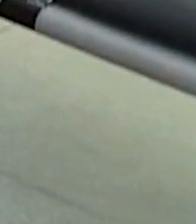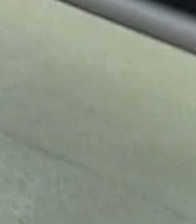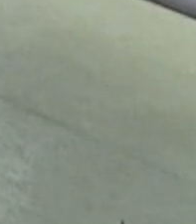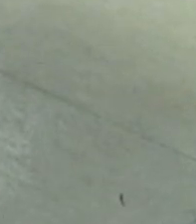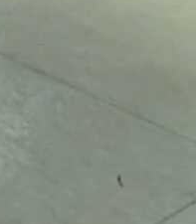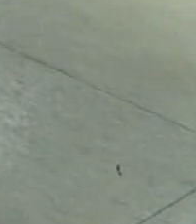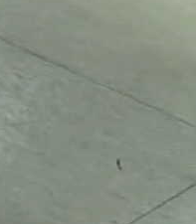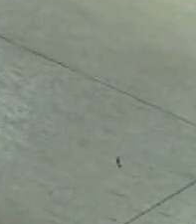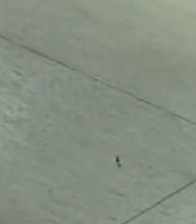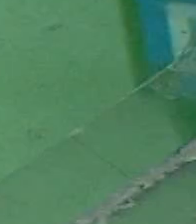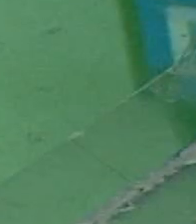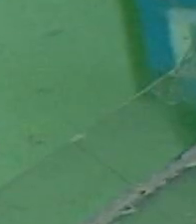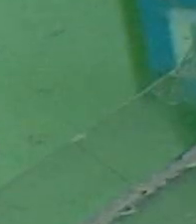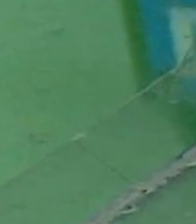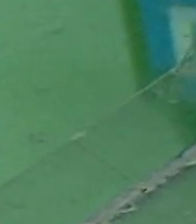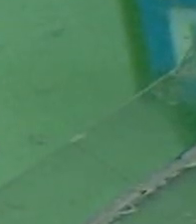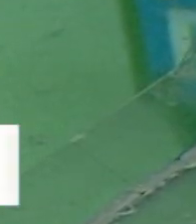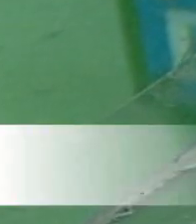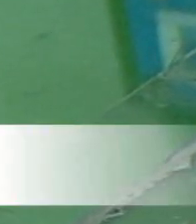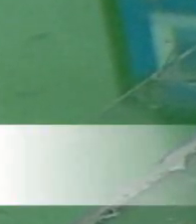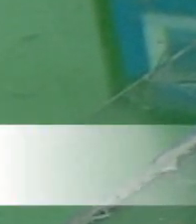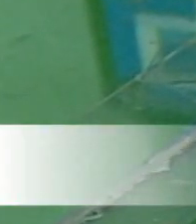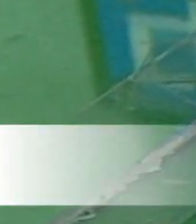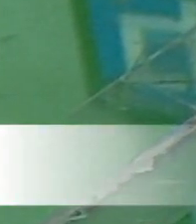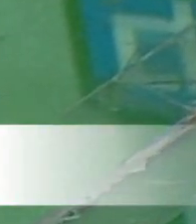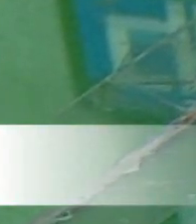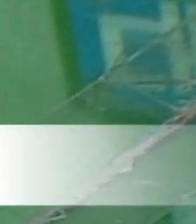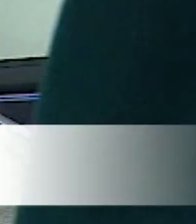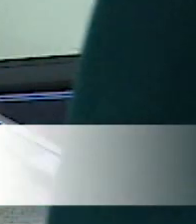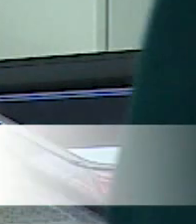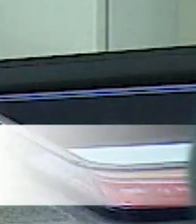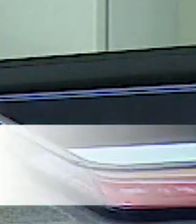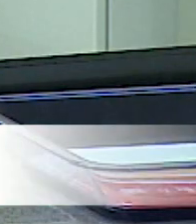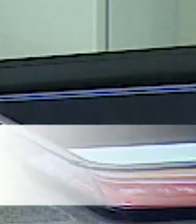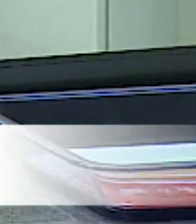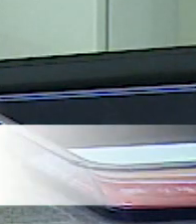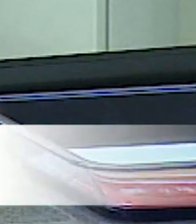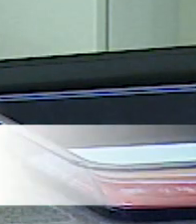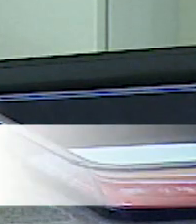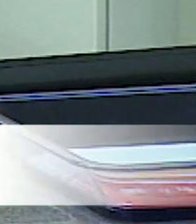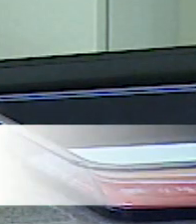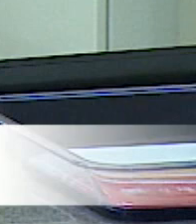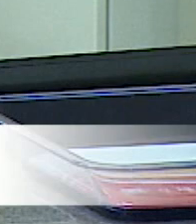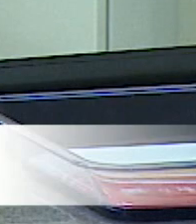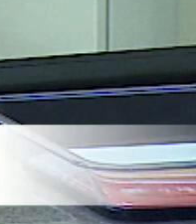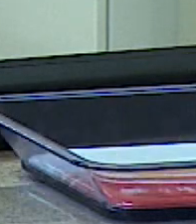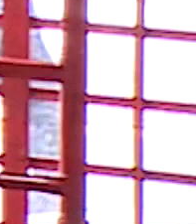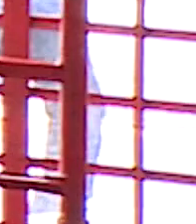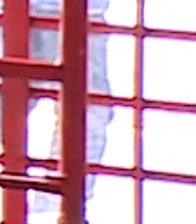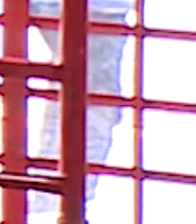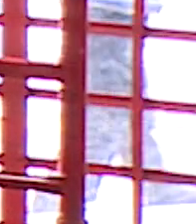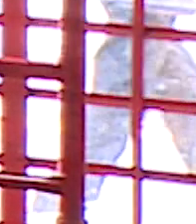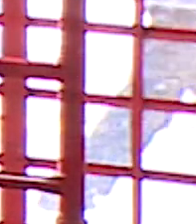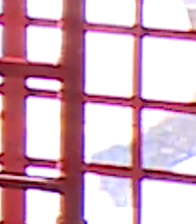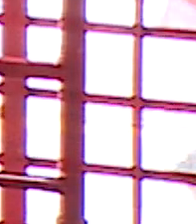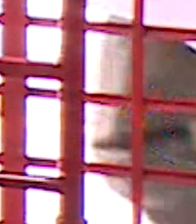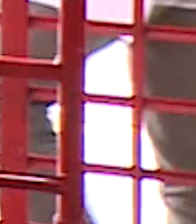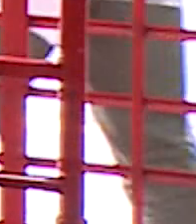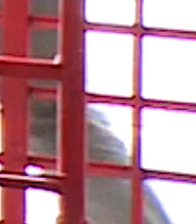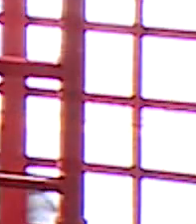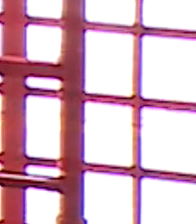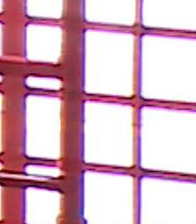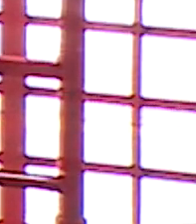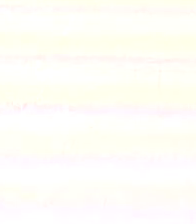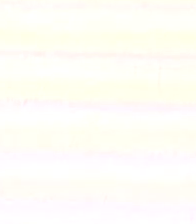택배만을 취급하는 우편 취급국을 인근에 만든다는 계획입니다. 하지만 금융 업무는 볼수 없어 주민 불편이